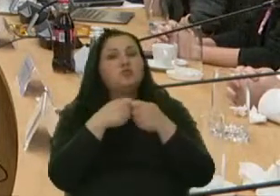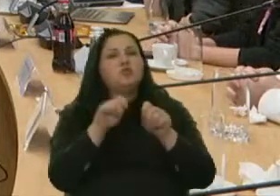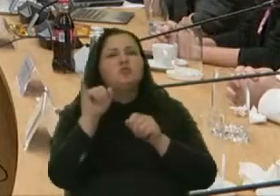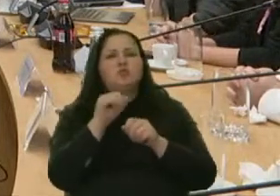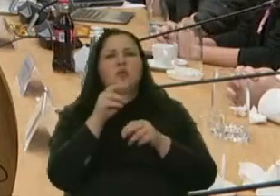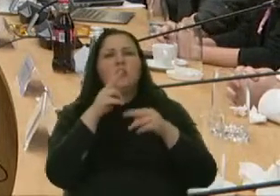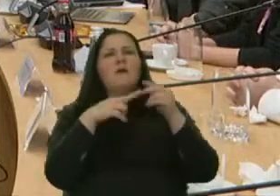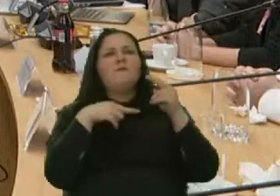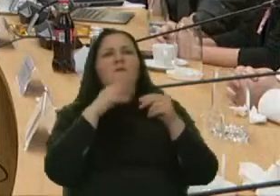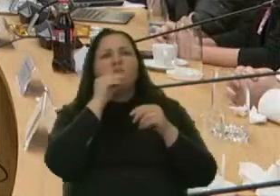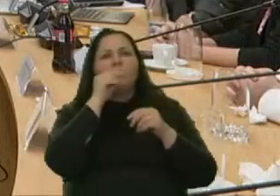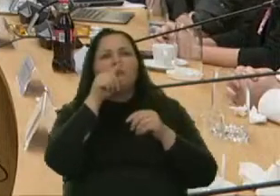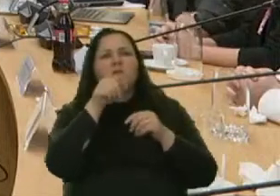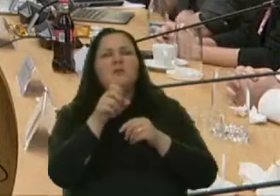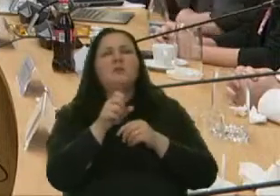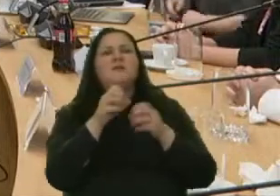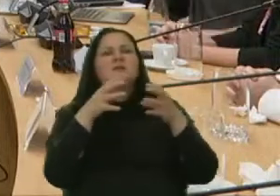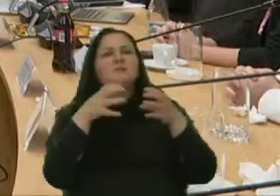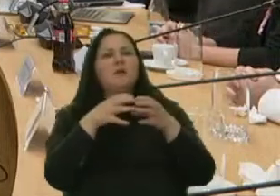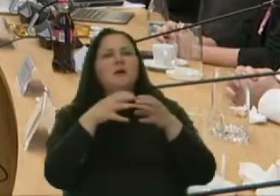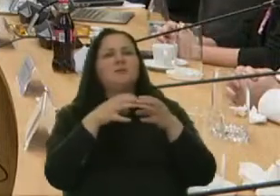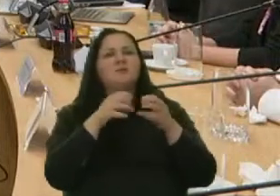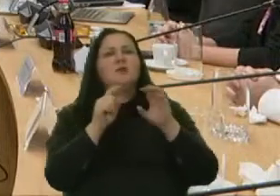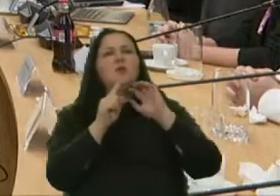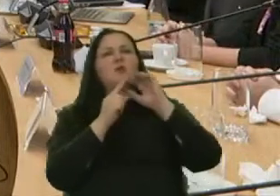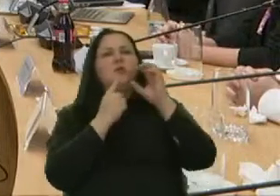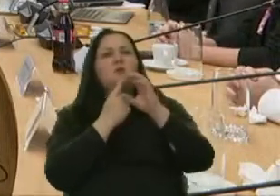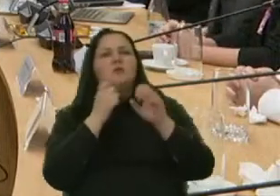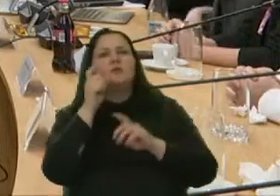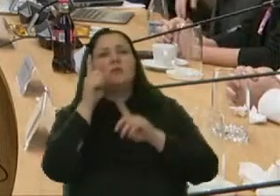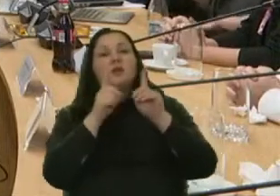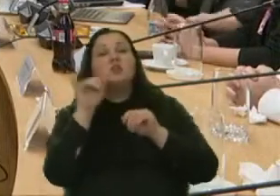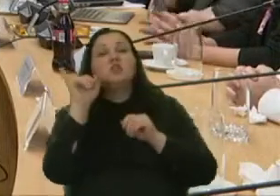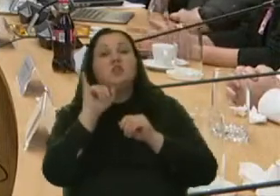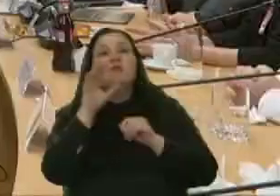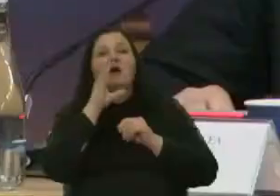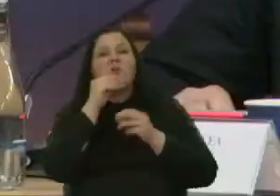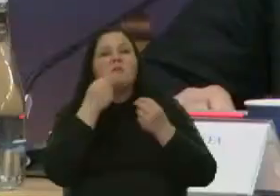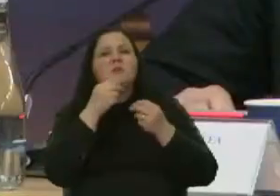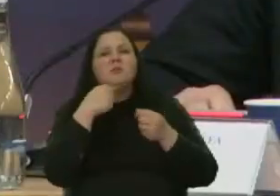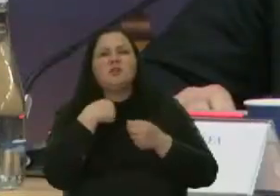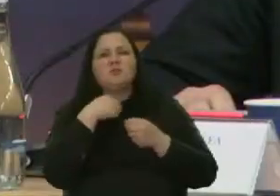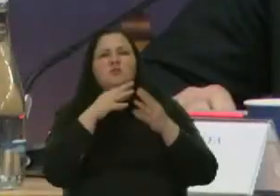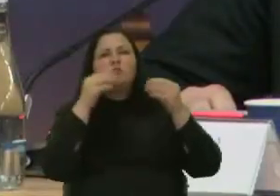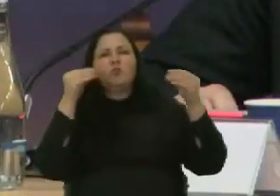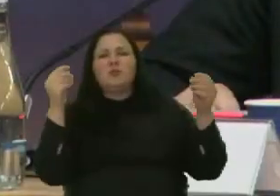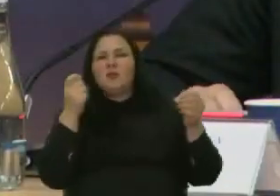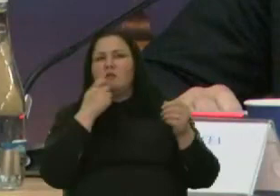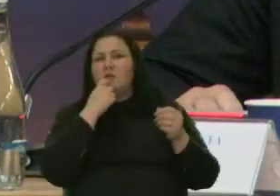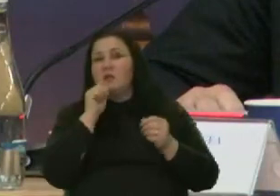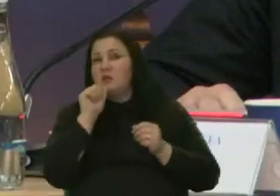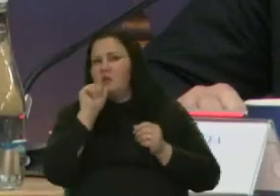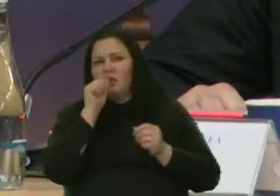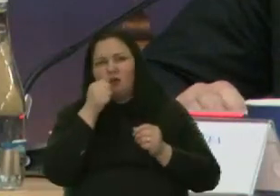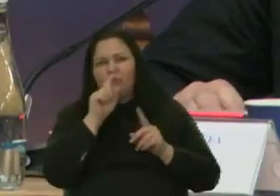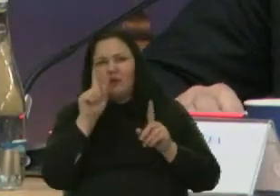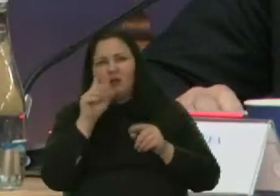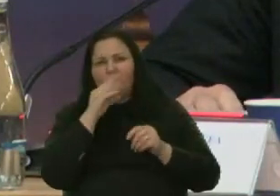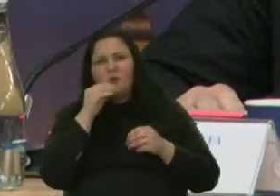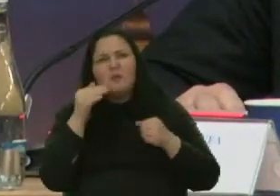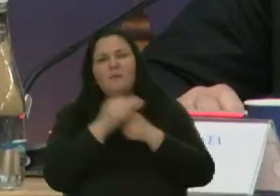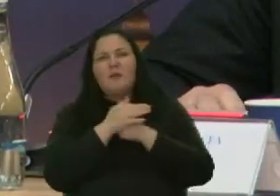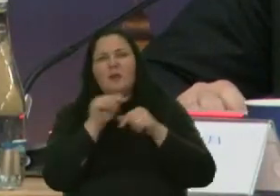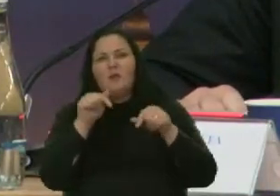din spațiul cultural dacă vreunul vorbit despre multianual itate despre care am vorbit eu acum nimeni nimeni n a vorbit până